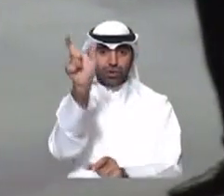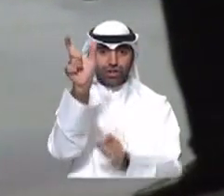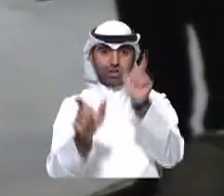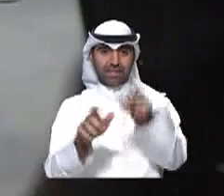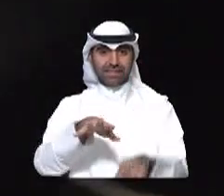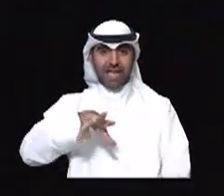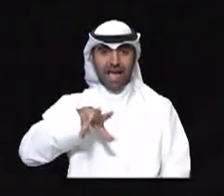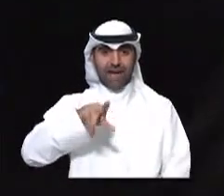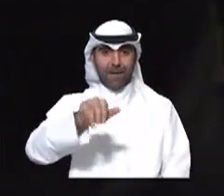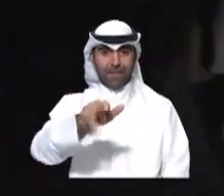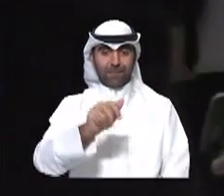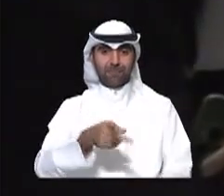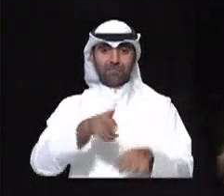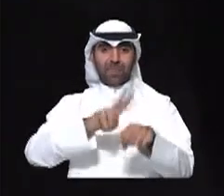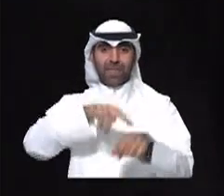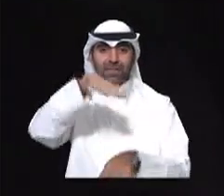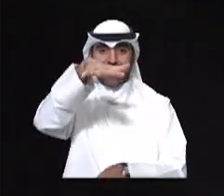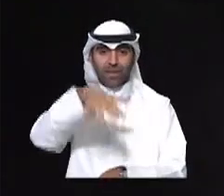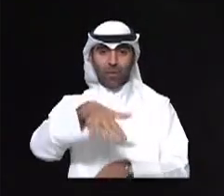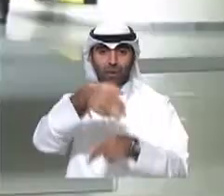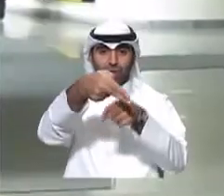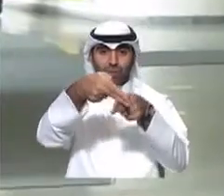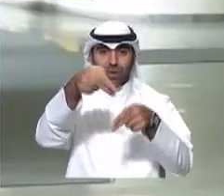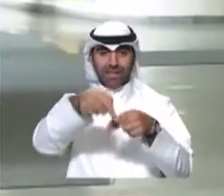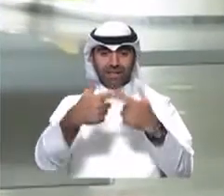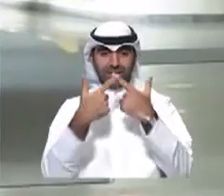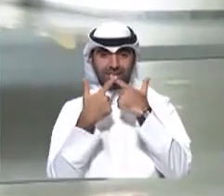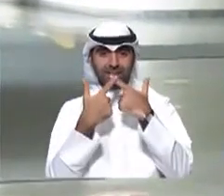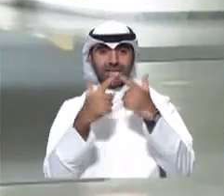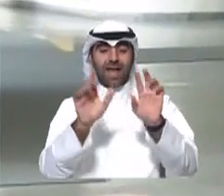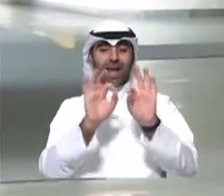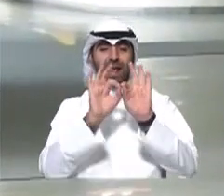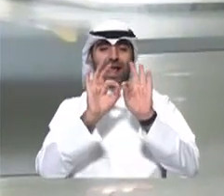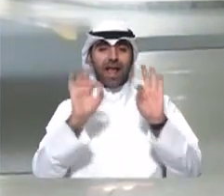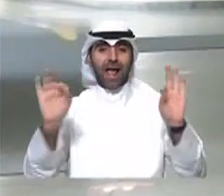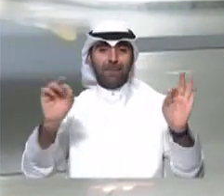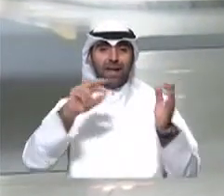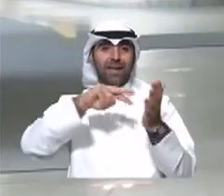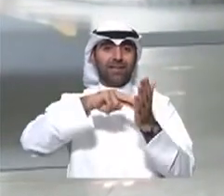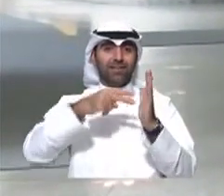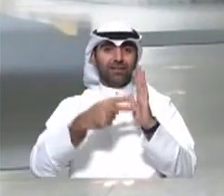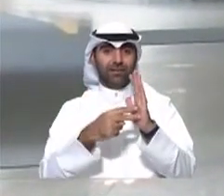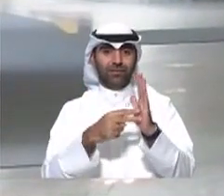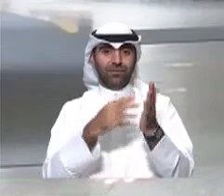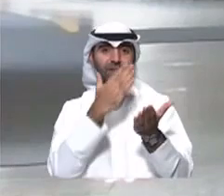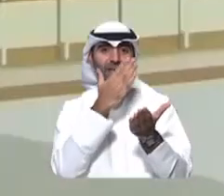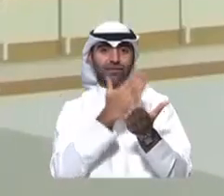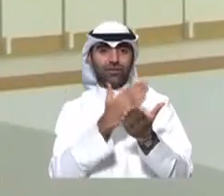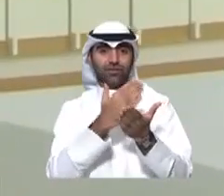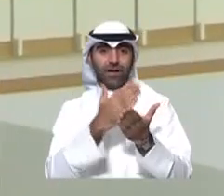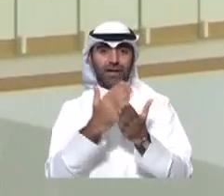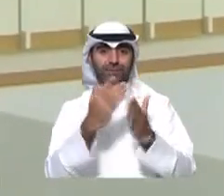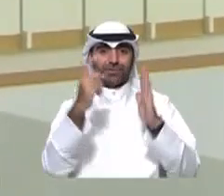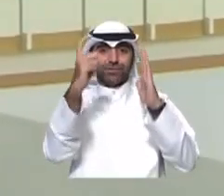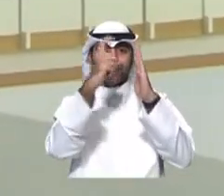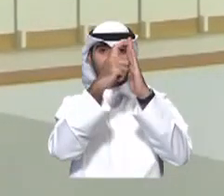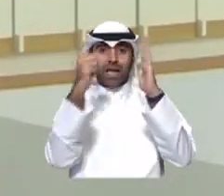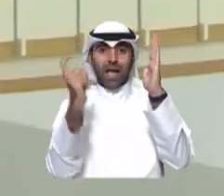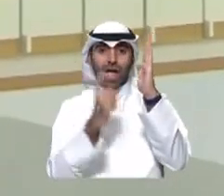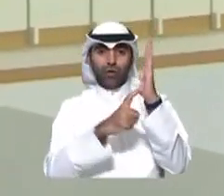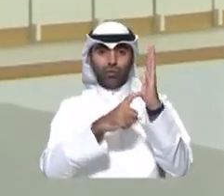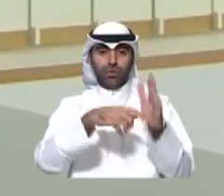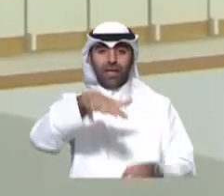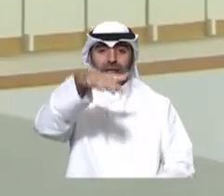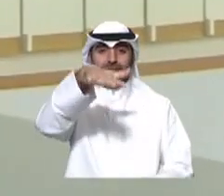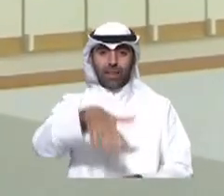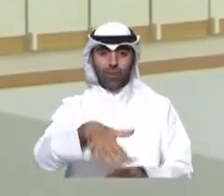الكويت ستسلط الضوء خلال هذه المشاركة على أهمية الإجراءات التي اتخذتها دولة الكويت نتيجة